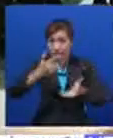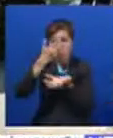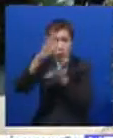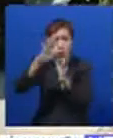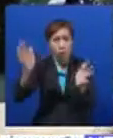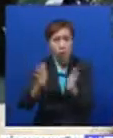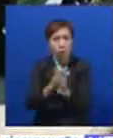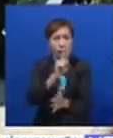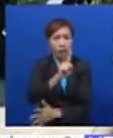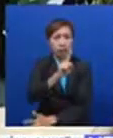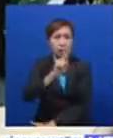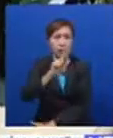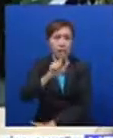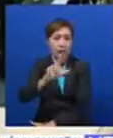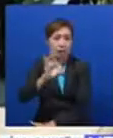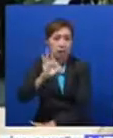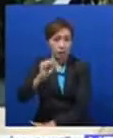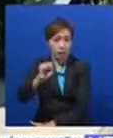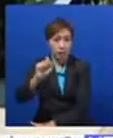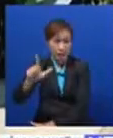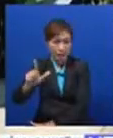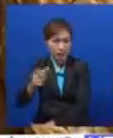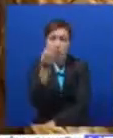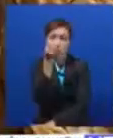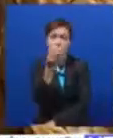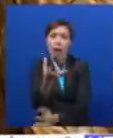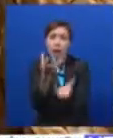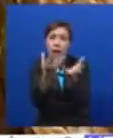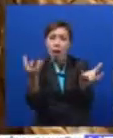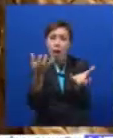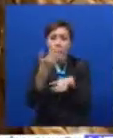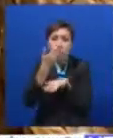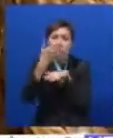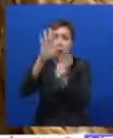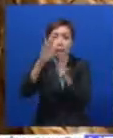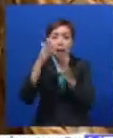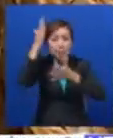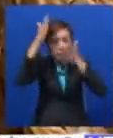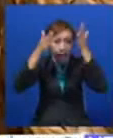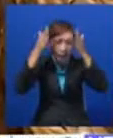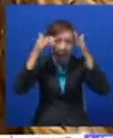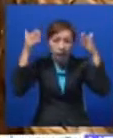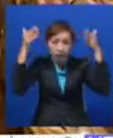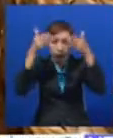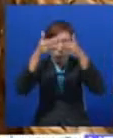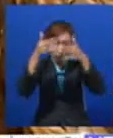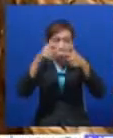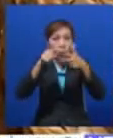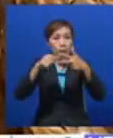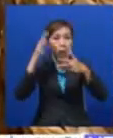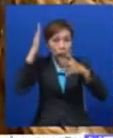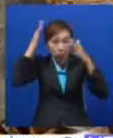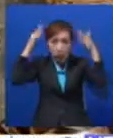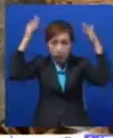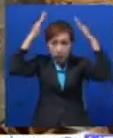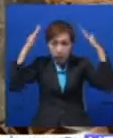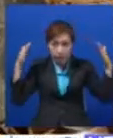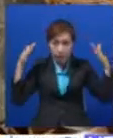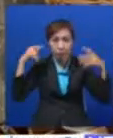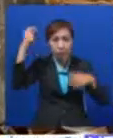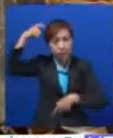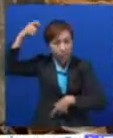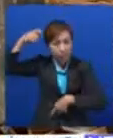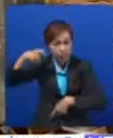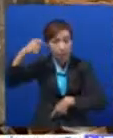ว่า 1,900,000 ล้านบาทส่วนใหญ่นั้นเป็นการส่งออกไปยังมาเลเซียอินโดนีเซียเวียดนามเมียนมาและก็ล